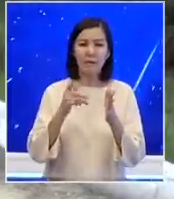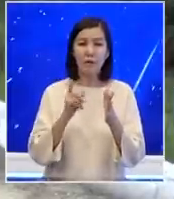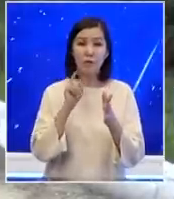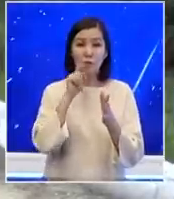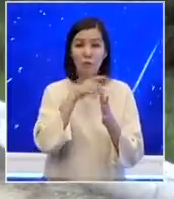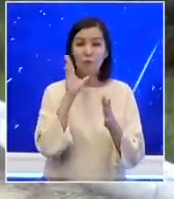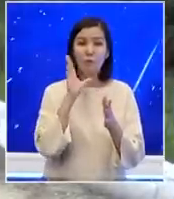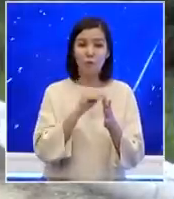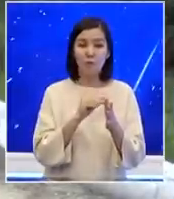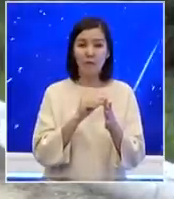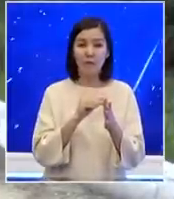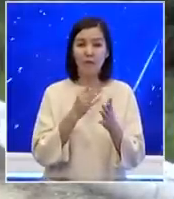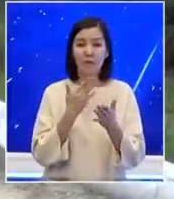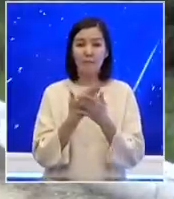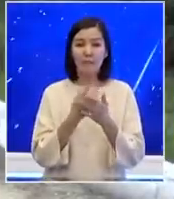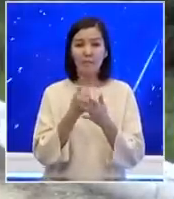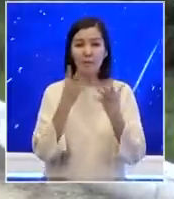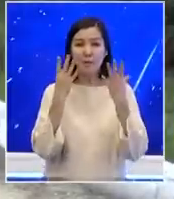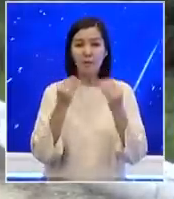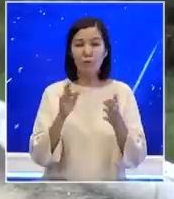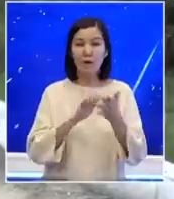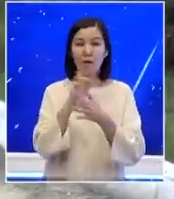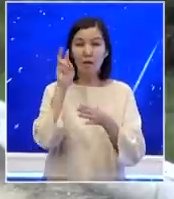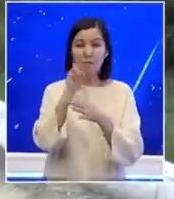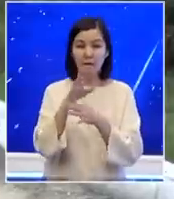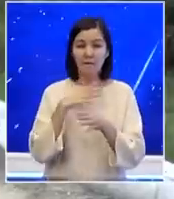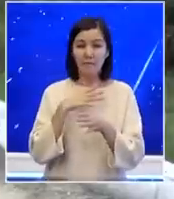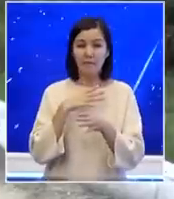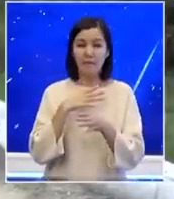үнемдейміз. Себебі жоқ дегенде күніне бір рет біз қалаға шығамыз.